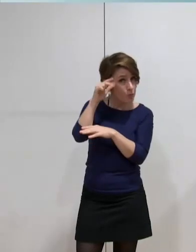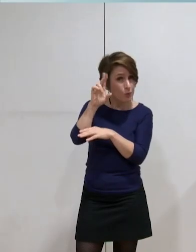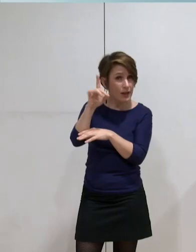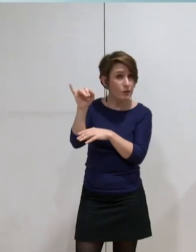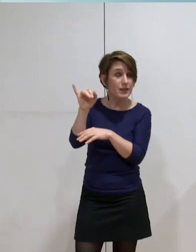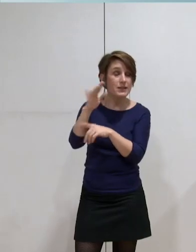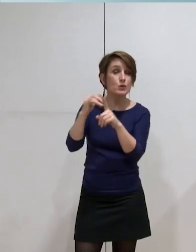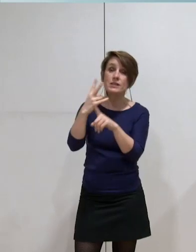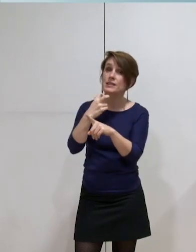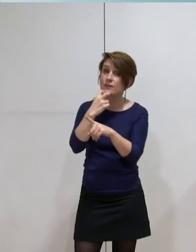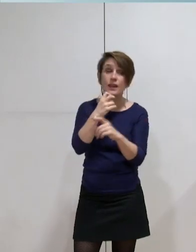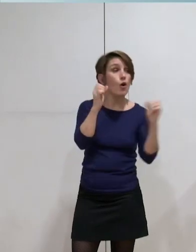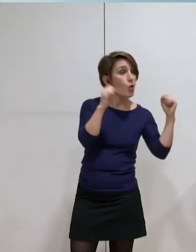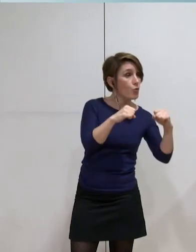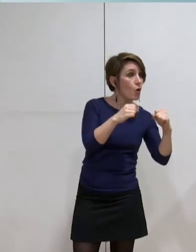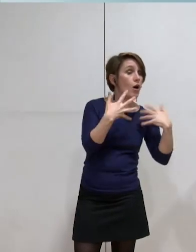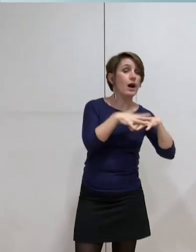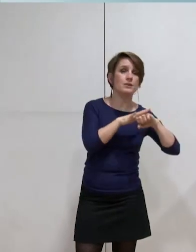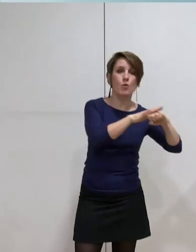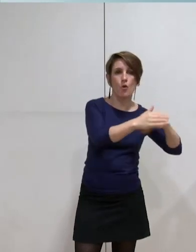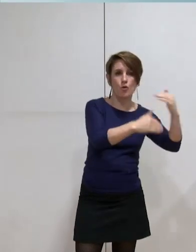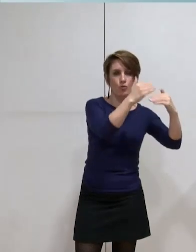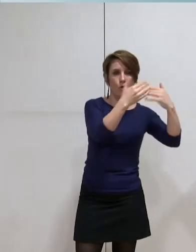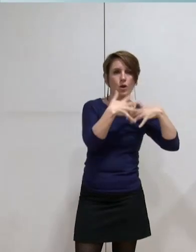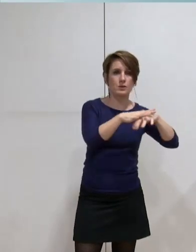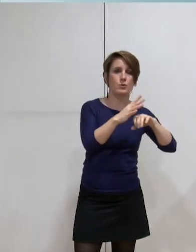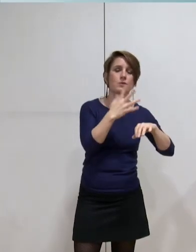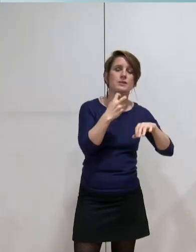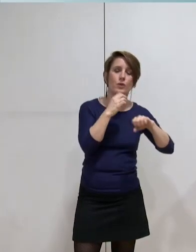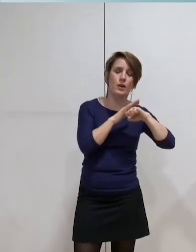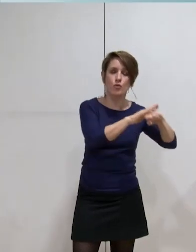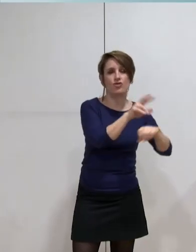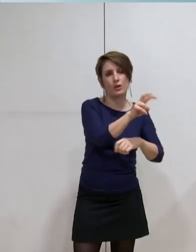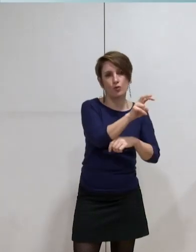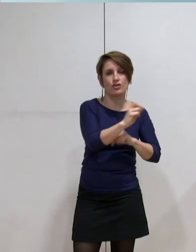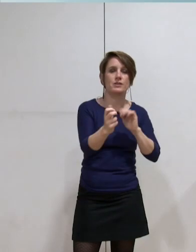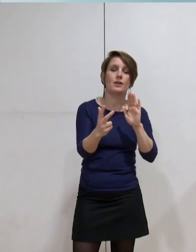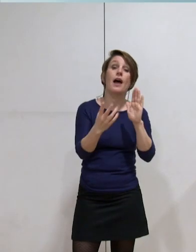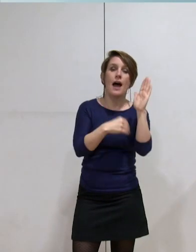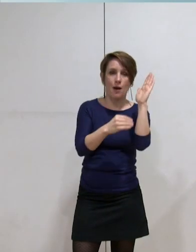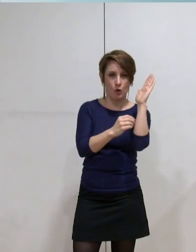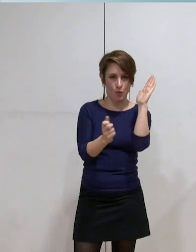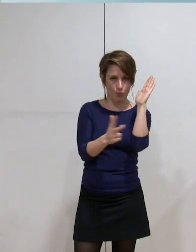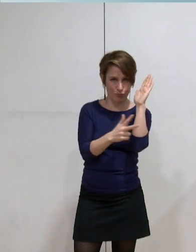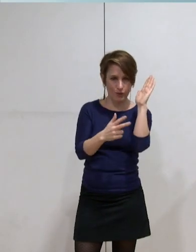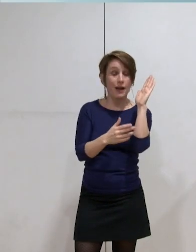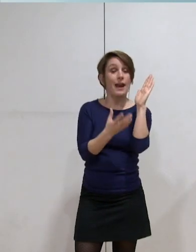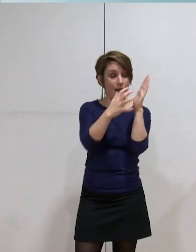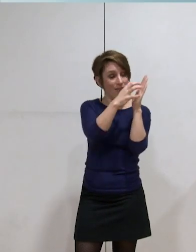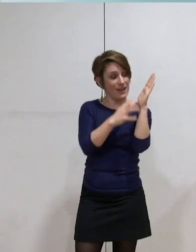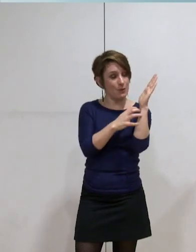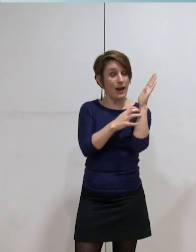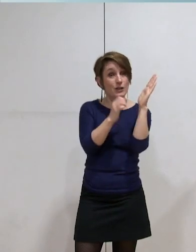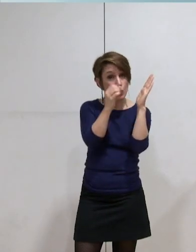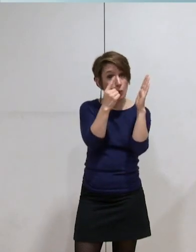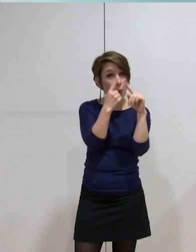société civile qui vote pour rassemblement de gauche et de progrès rassemblement citoyen de la gauche des écologistes amendement adopté je mets au voix la délibération